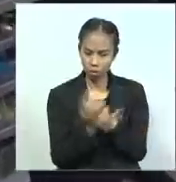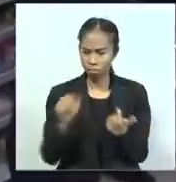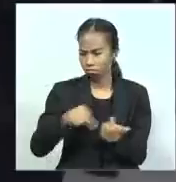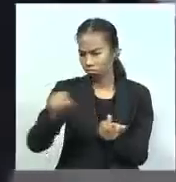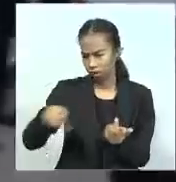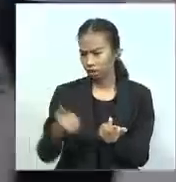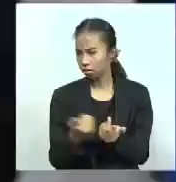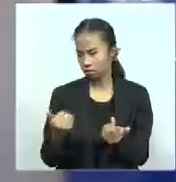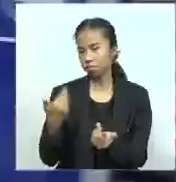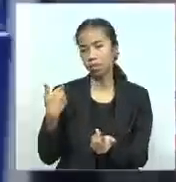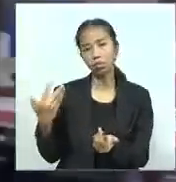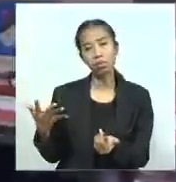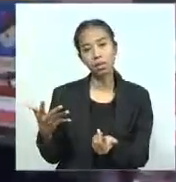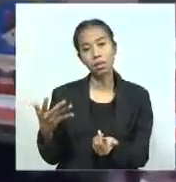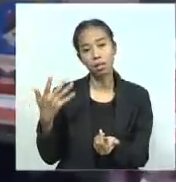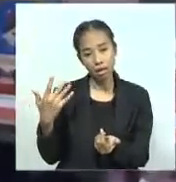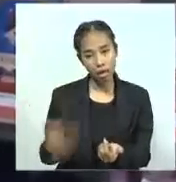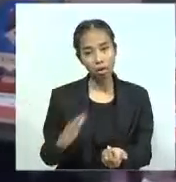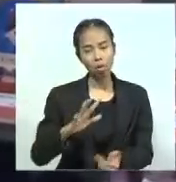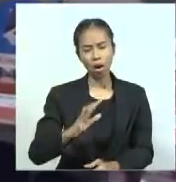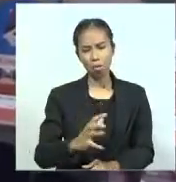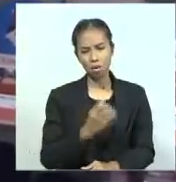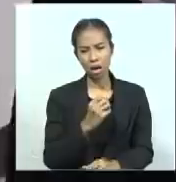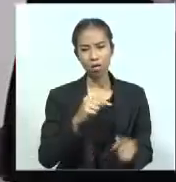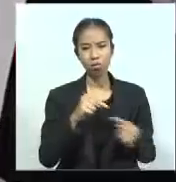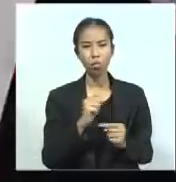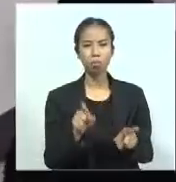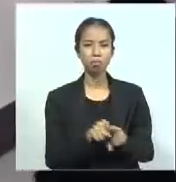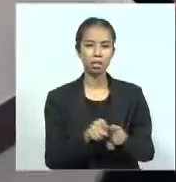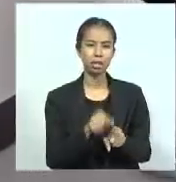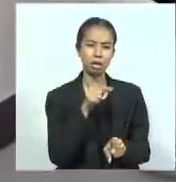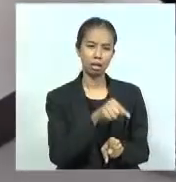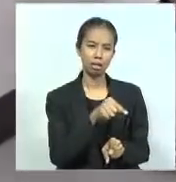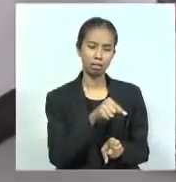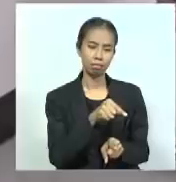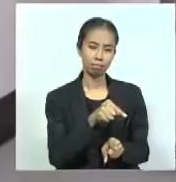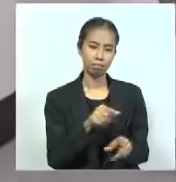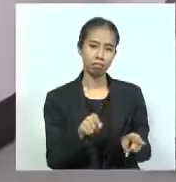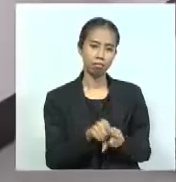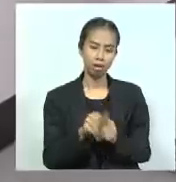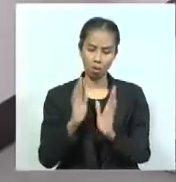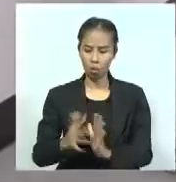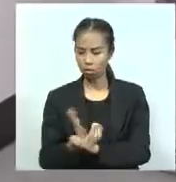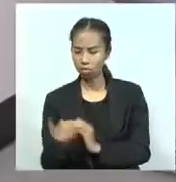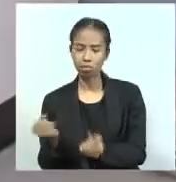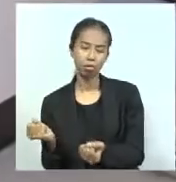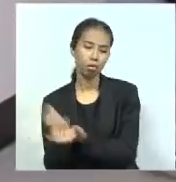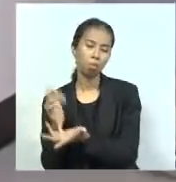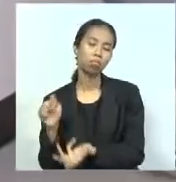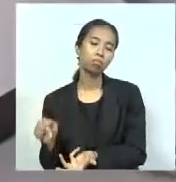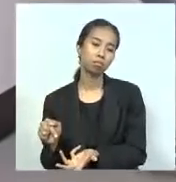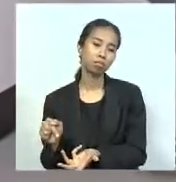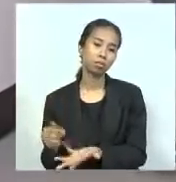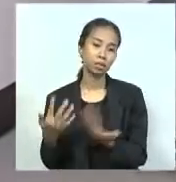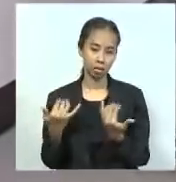เสียหายหรือใช้อำนาจในทางที่ได้เปรียบจนทำให้ผู้ประกอบการรายย่อยได้รับผลกระทบ